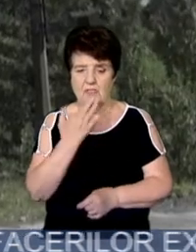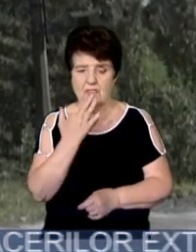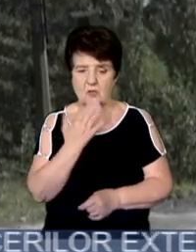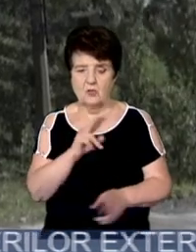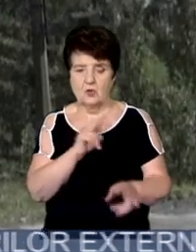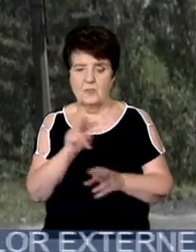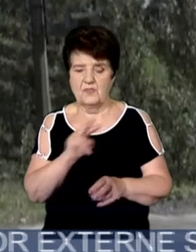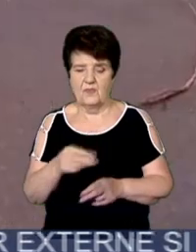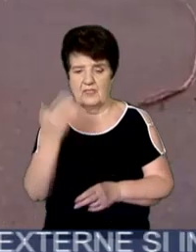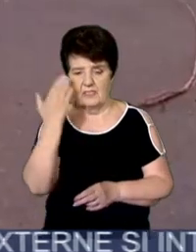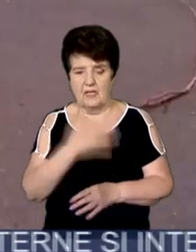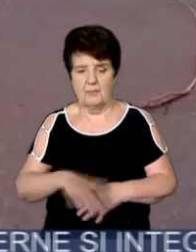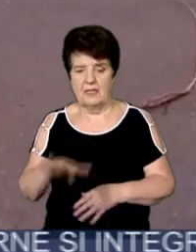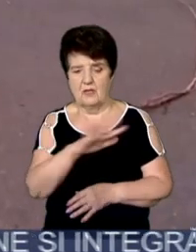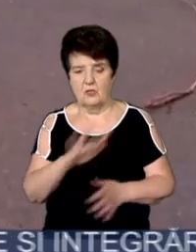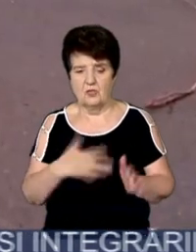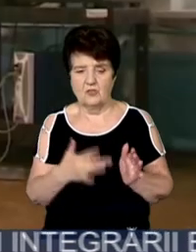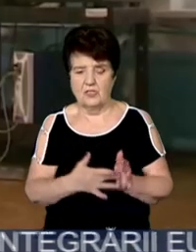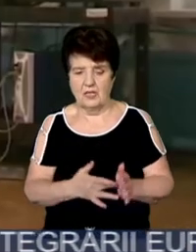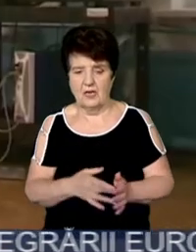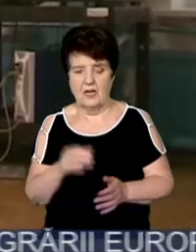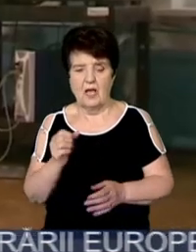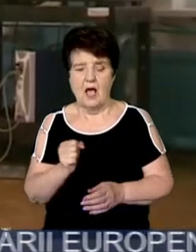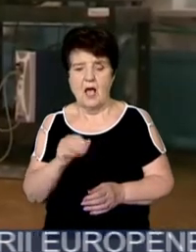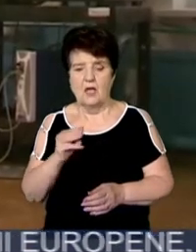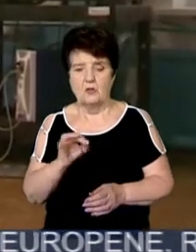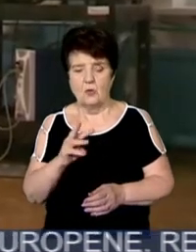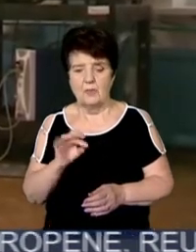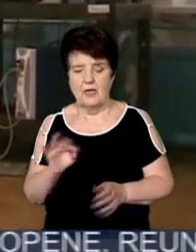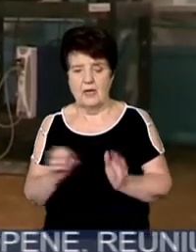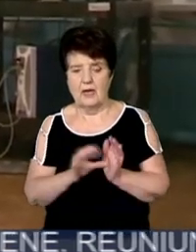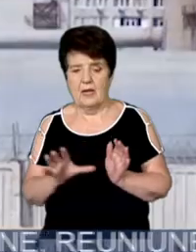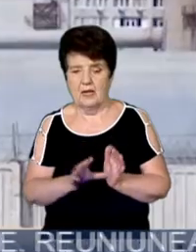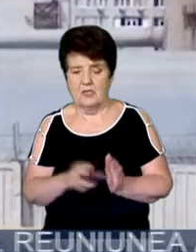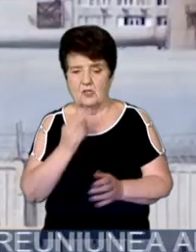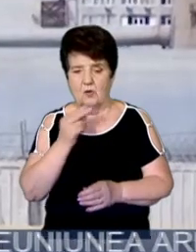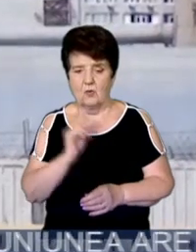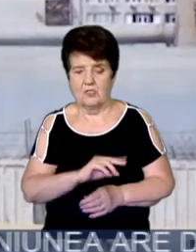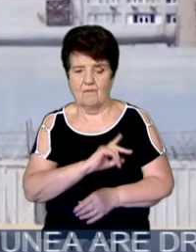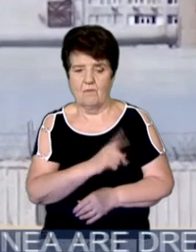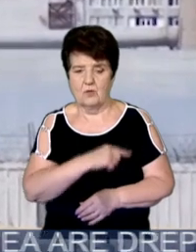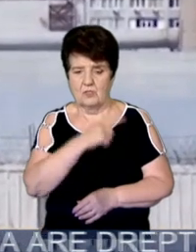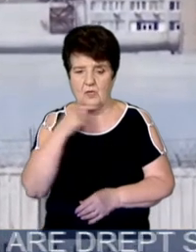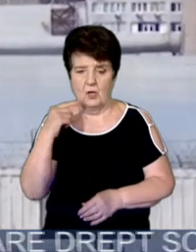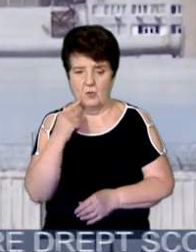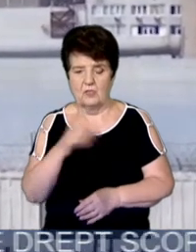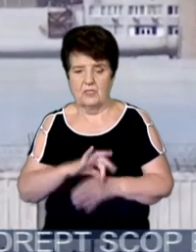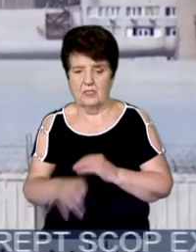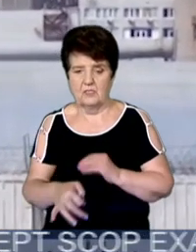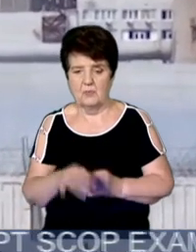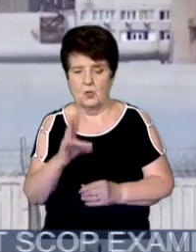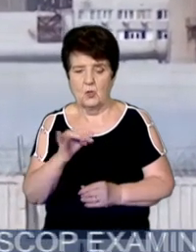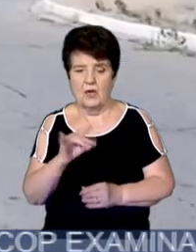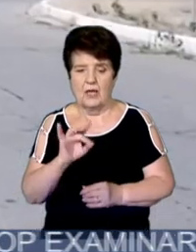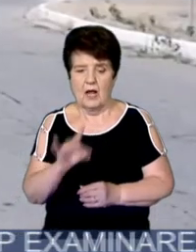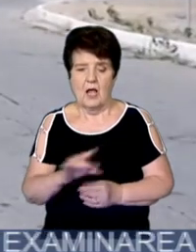și observatori străini pe teritoriul centralei atomoelectrice Zaporojie și de a acuza forțele armate ruse de terorism nuclear.